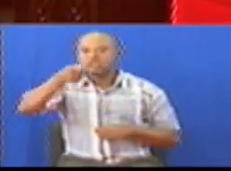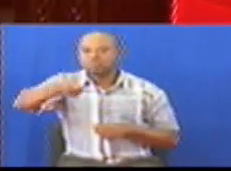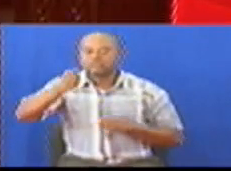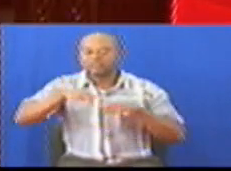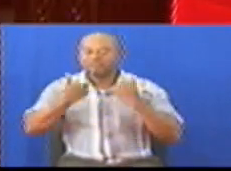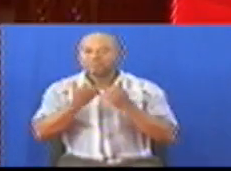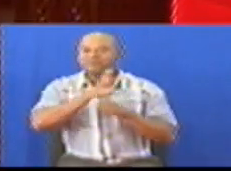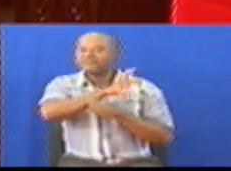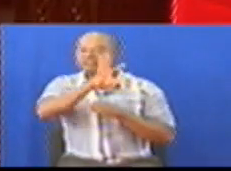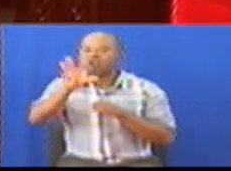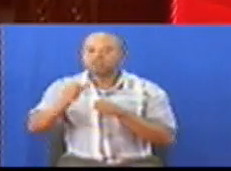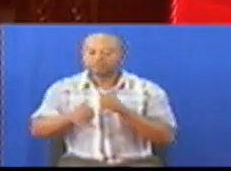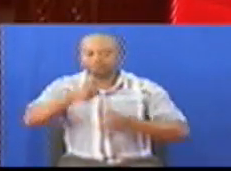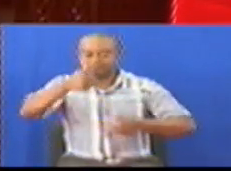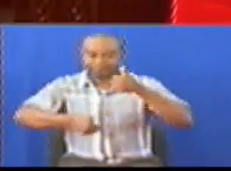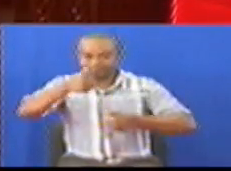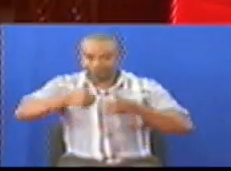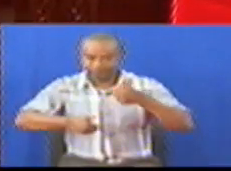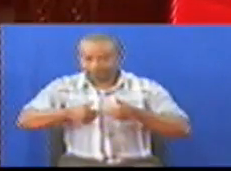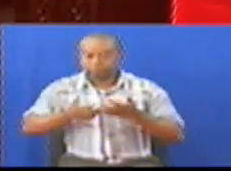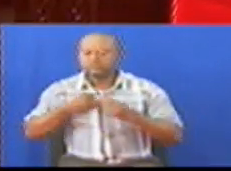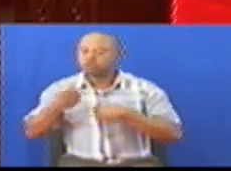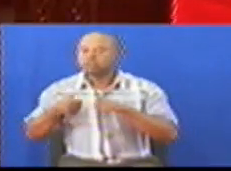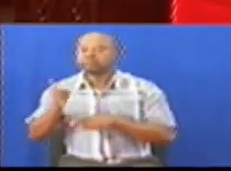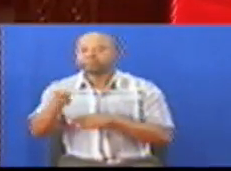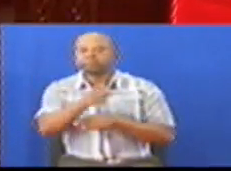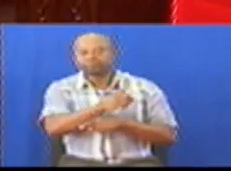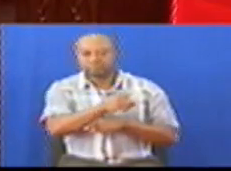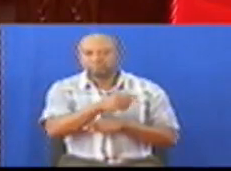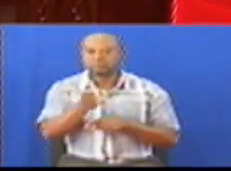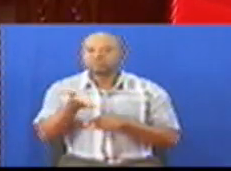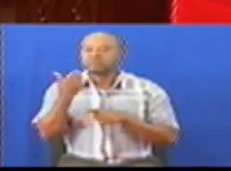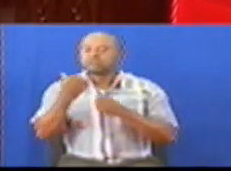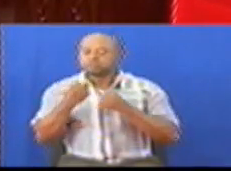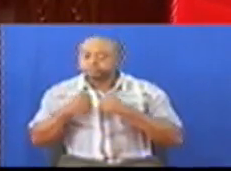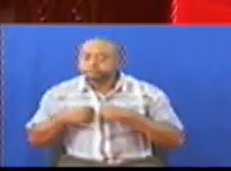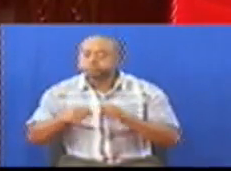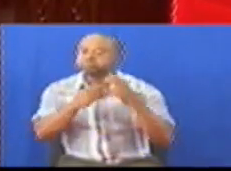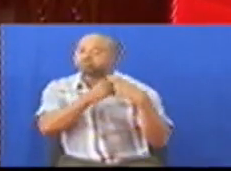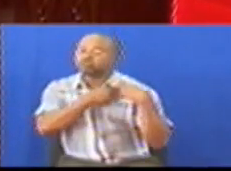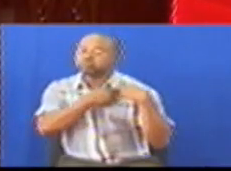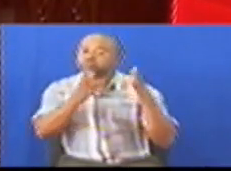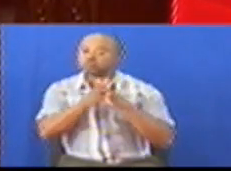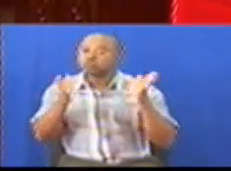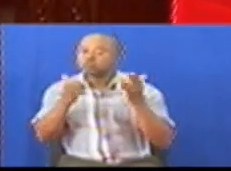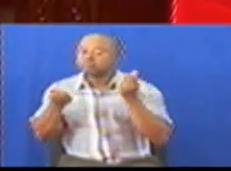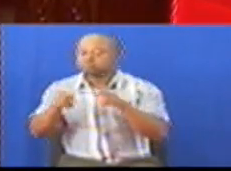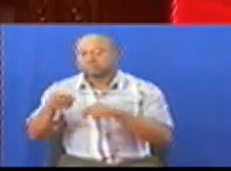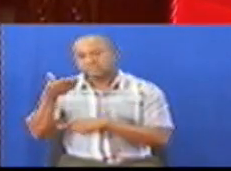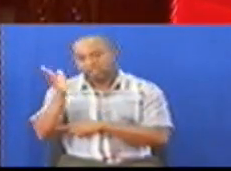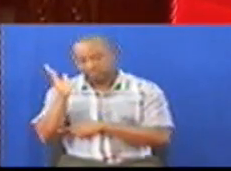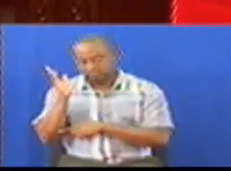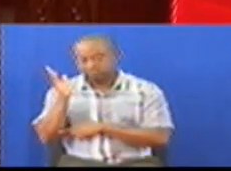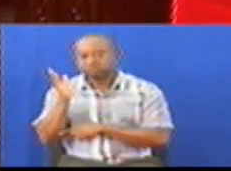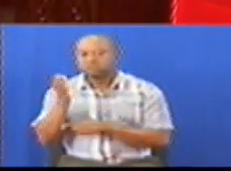vya ushindani kwa kuendelea kuwepo na kuendelea kutimiza jukumu kubwa la kuiwajibisha serikali kwa wananchi, kwa vile